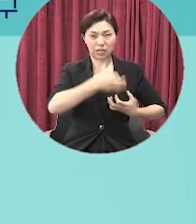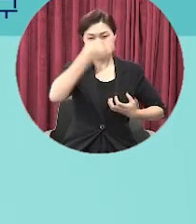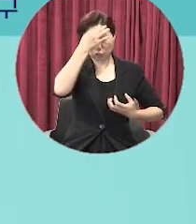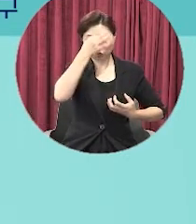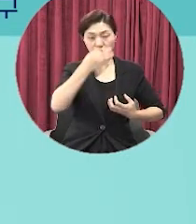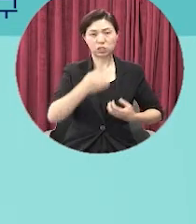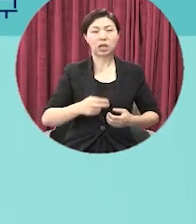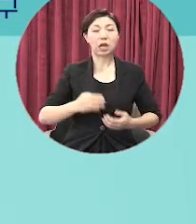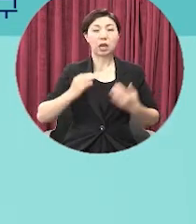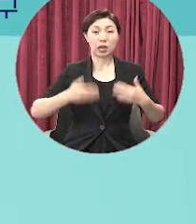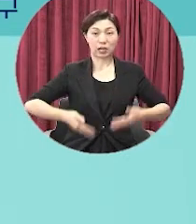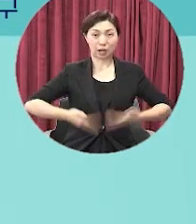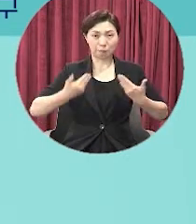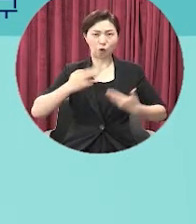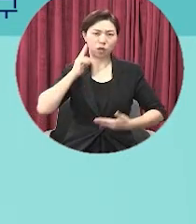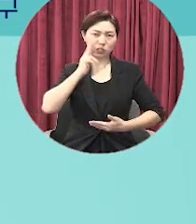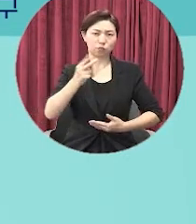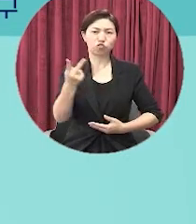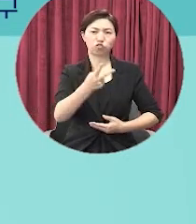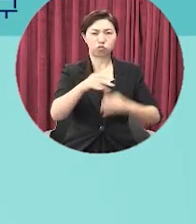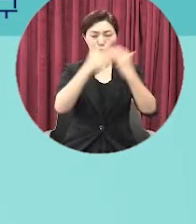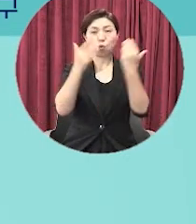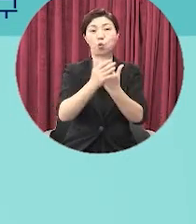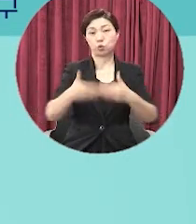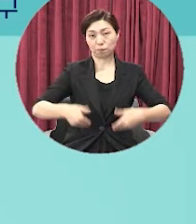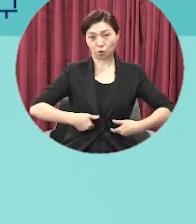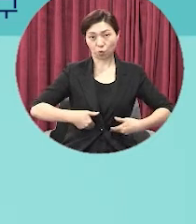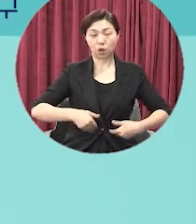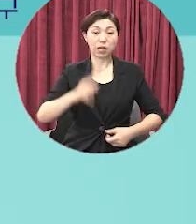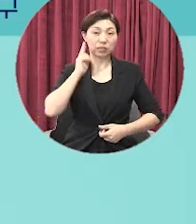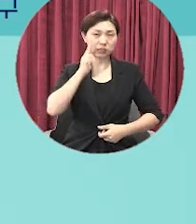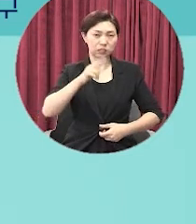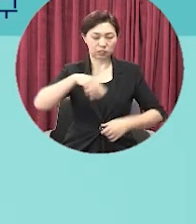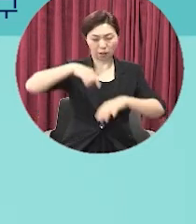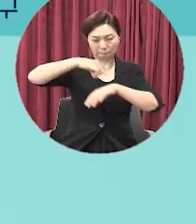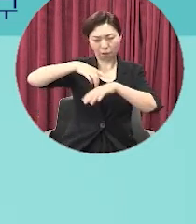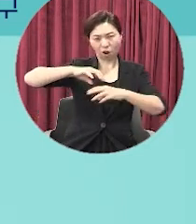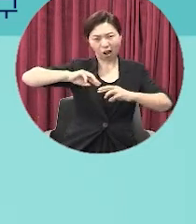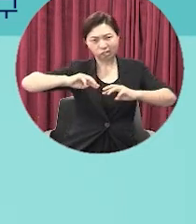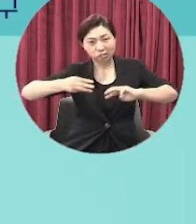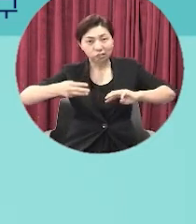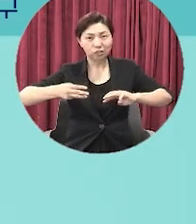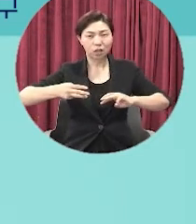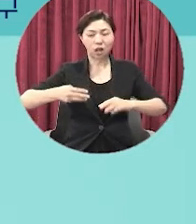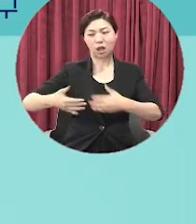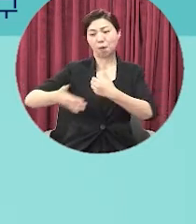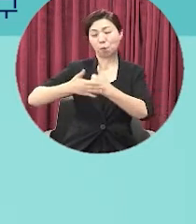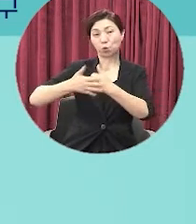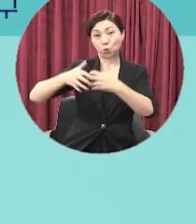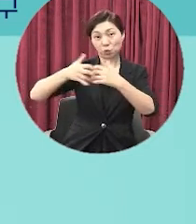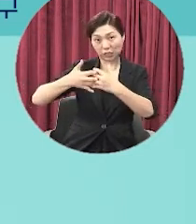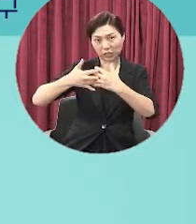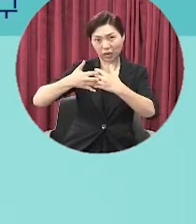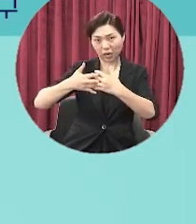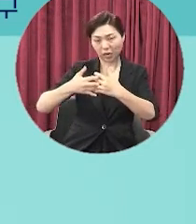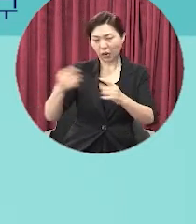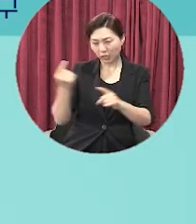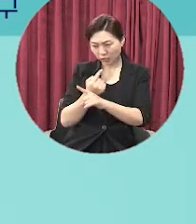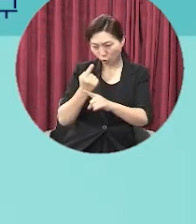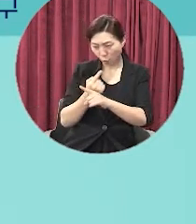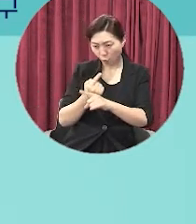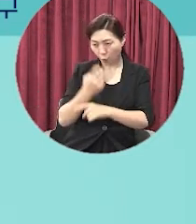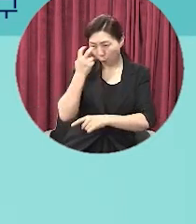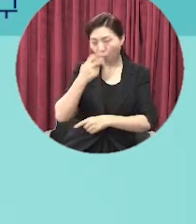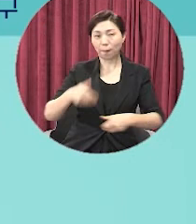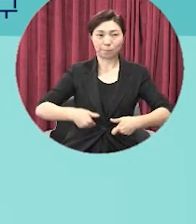마침 쭉 모두 길을 필요할 것이고 중증 에서는 근골격계 합병증이 라든지 고조 길이 내한 주기적인 처방 관리가 필요하겠습니다